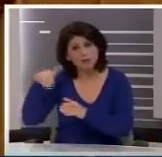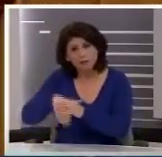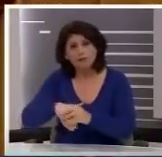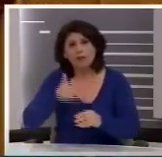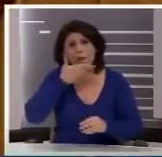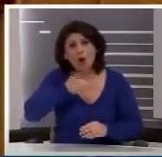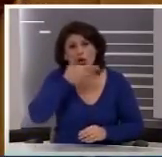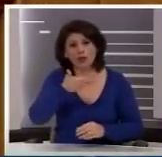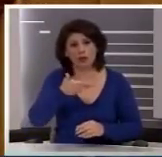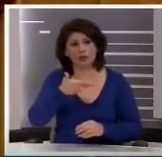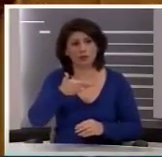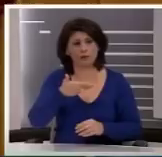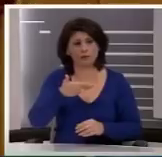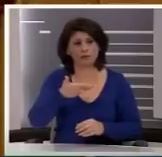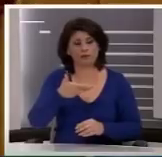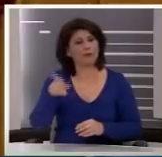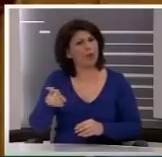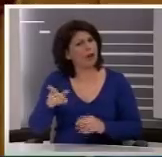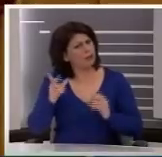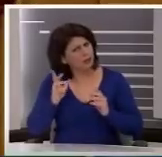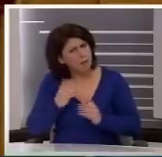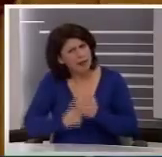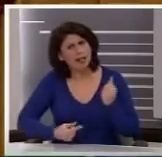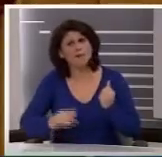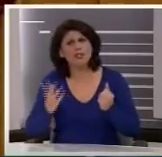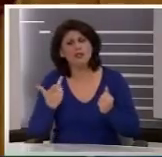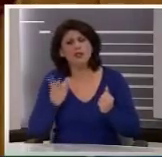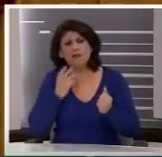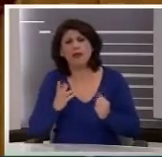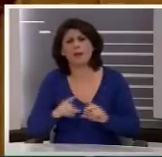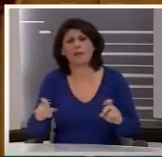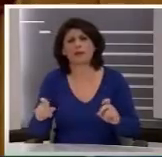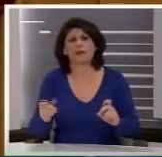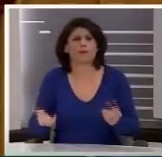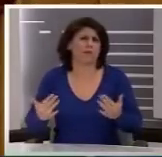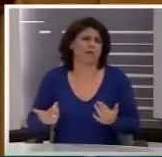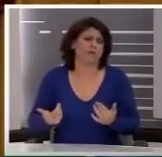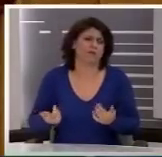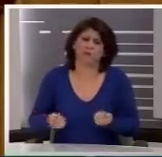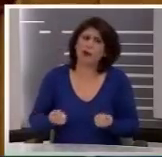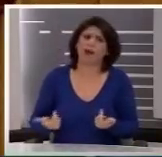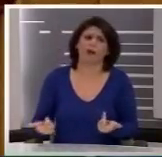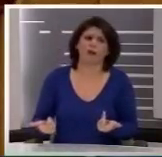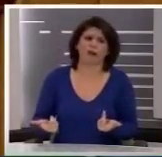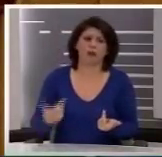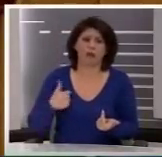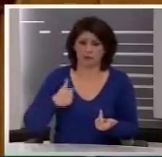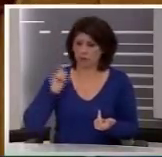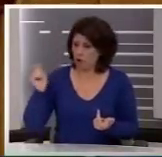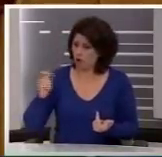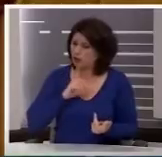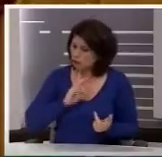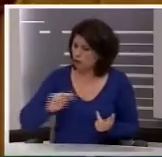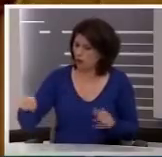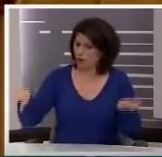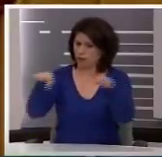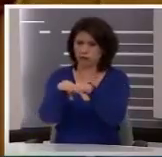δώσουν λόγο για αξιόπινες πράξεις και παραλήψεις. Το ίδιο λοιπόν πρέπει να ισχύει για τους πολιτικούς και να είμαστε σε αυτό κάθετοι